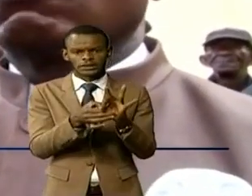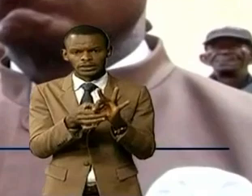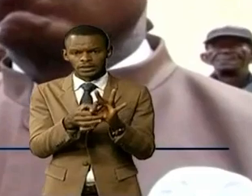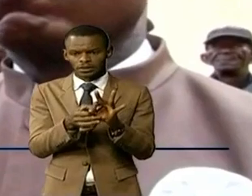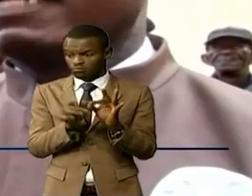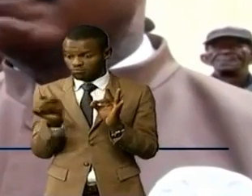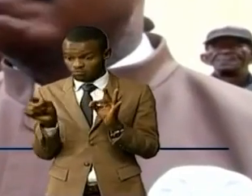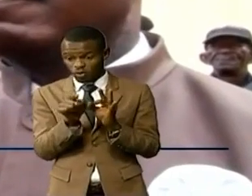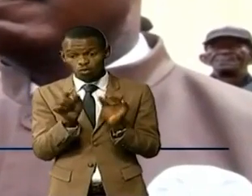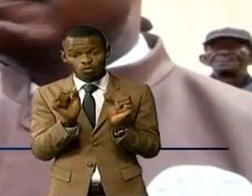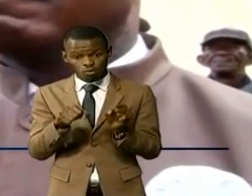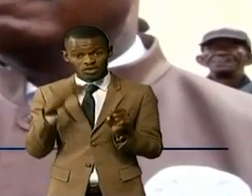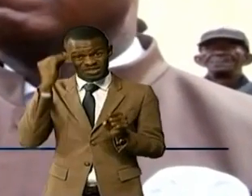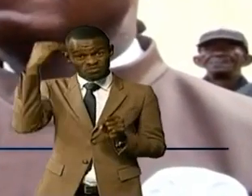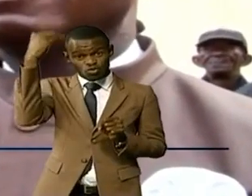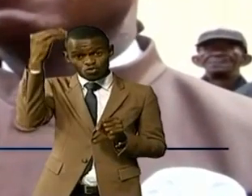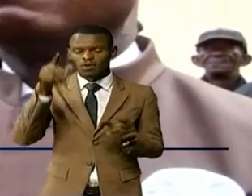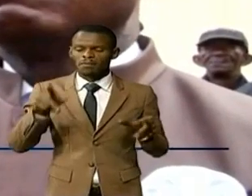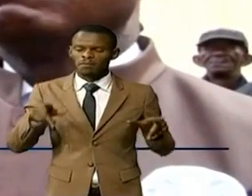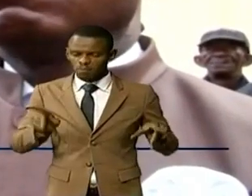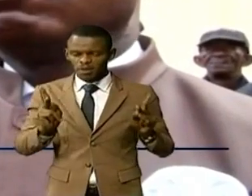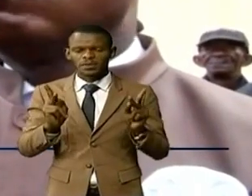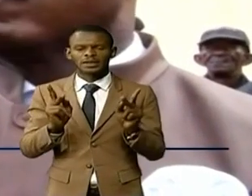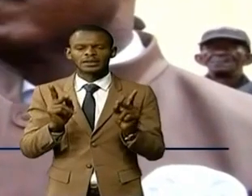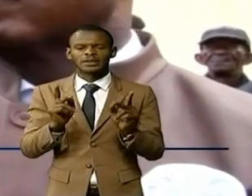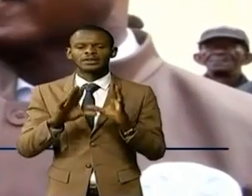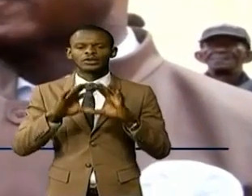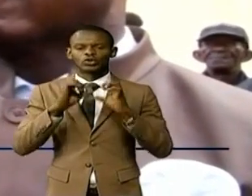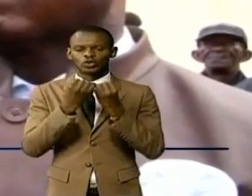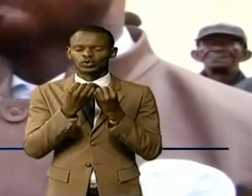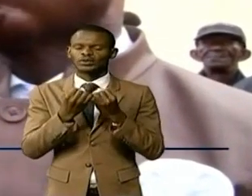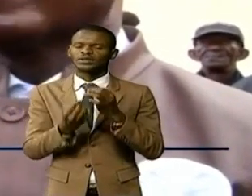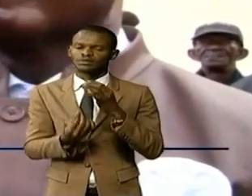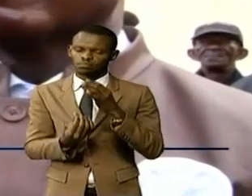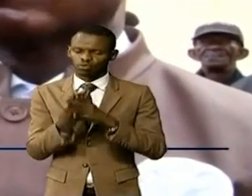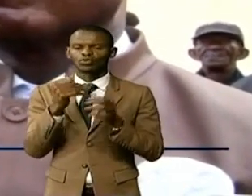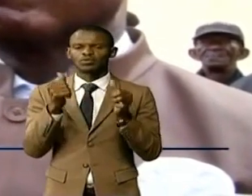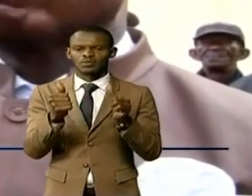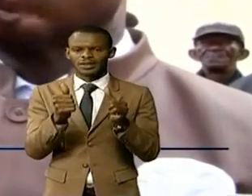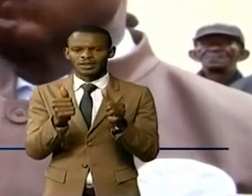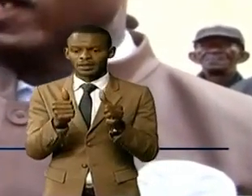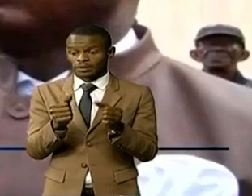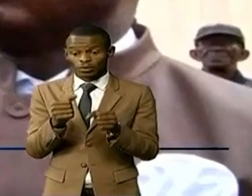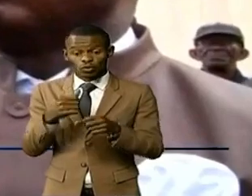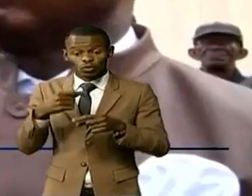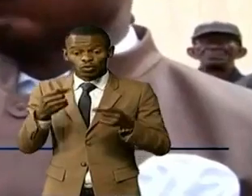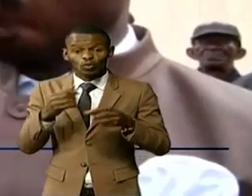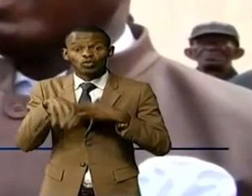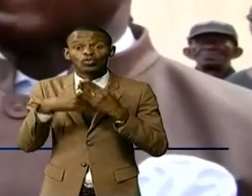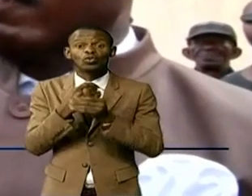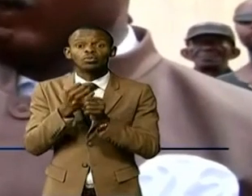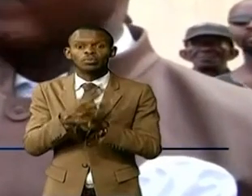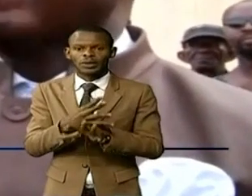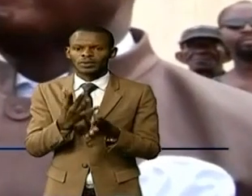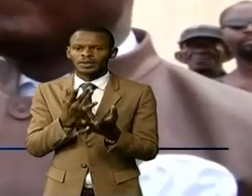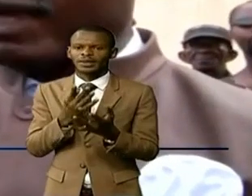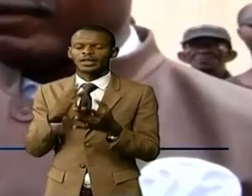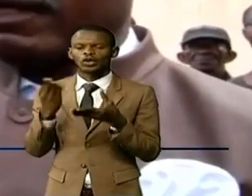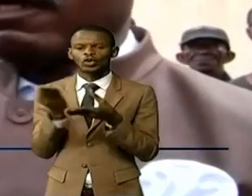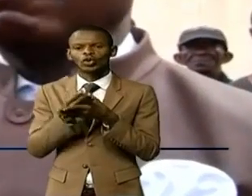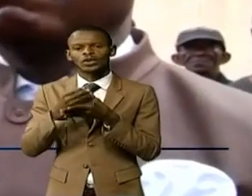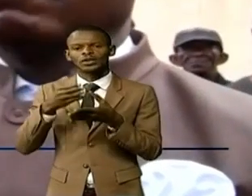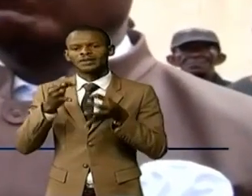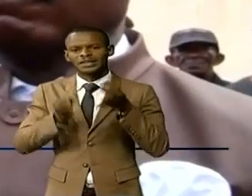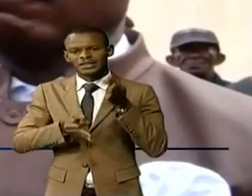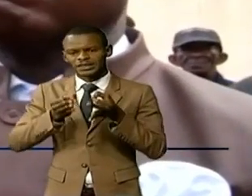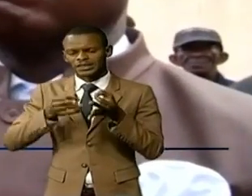les accords sont finalisés, il reste à signer les documents juridiques pour nous permettre de bien fonctionner. L'espoir est vraiment permis